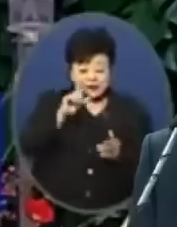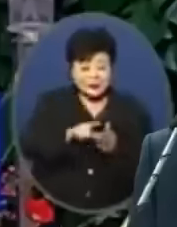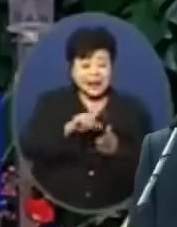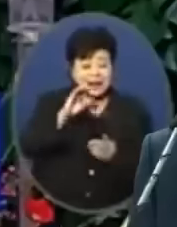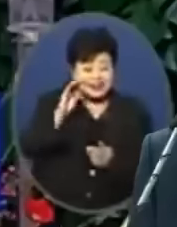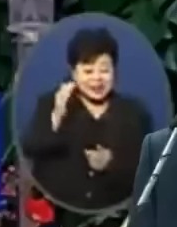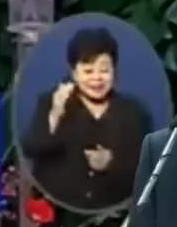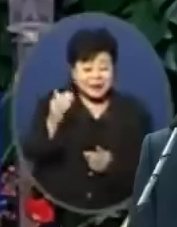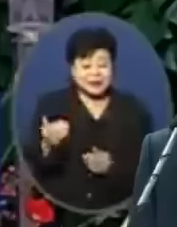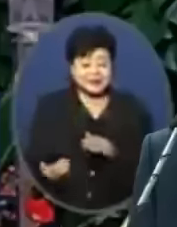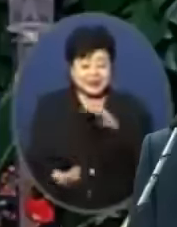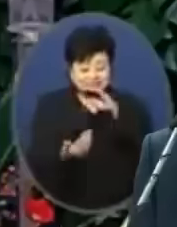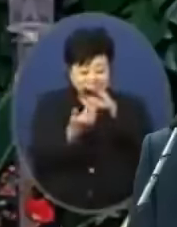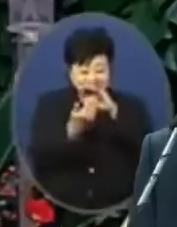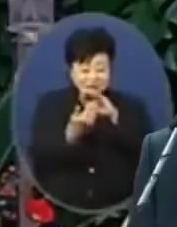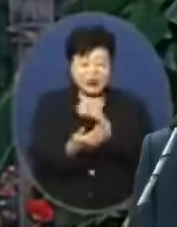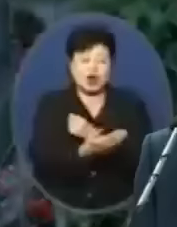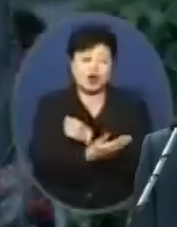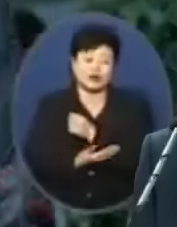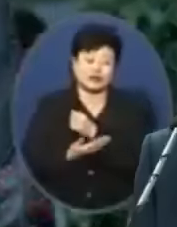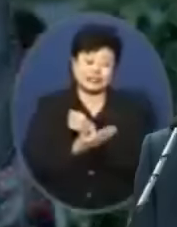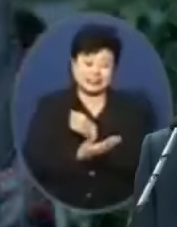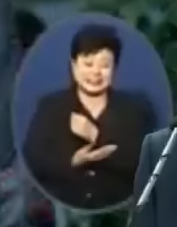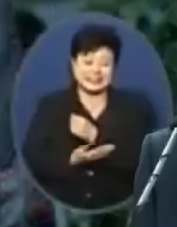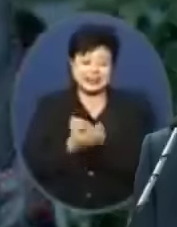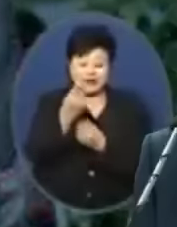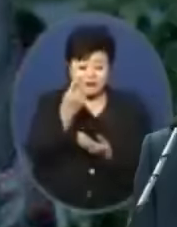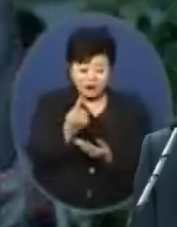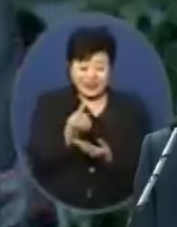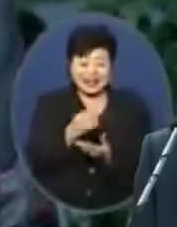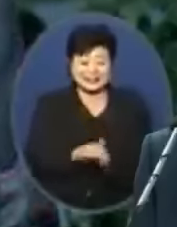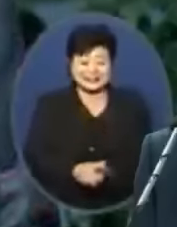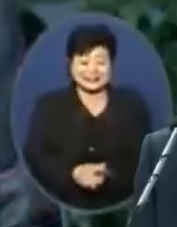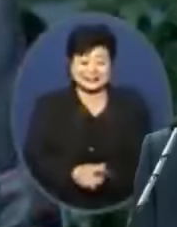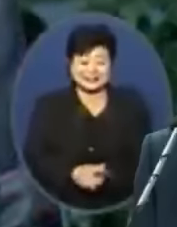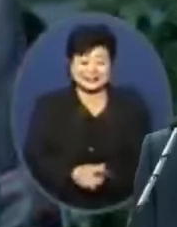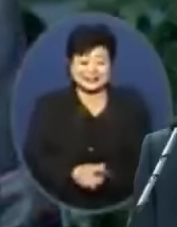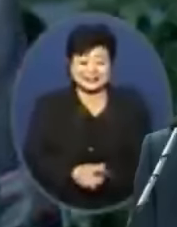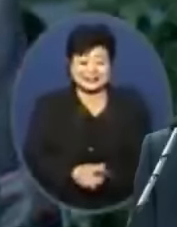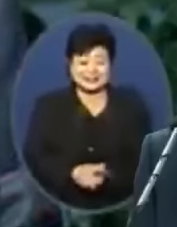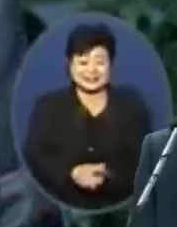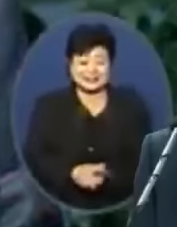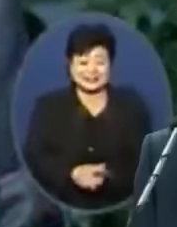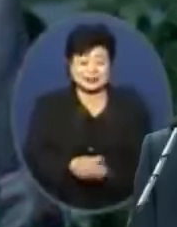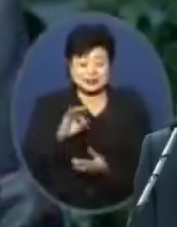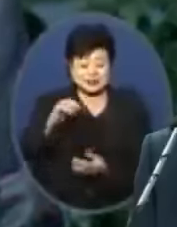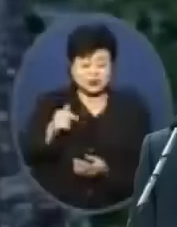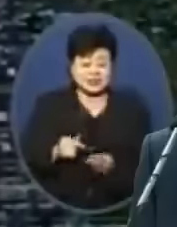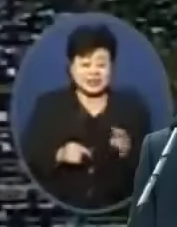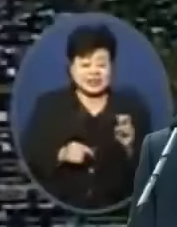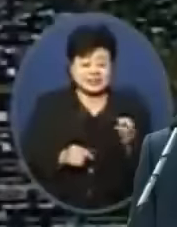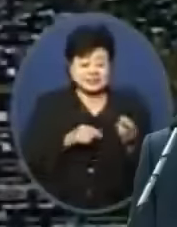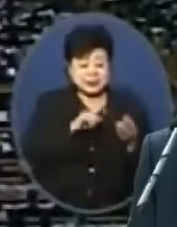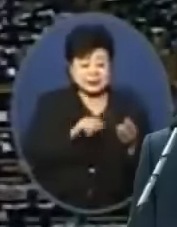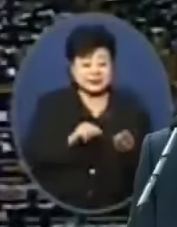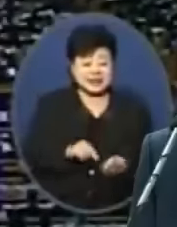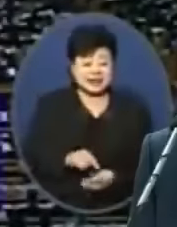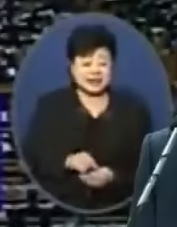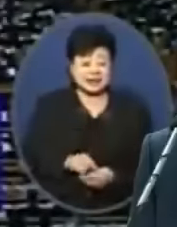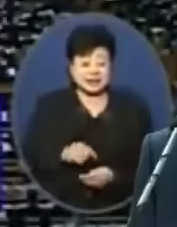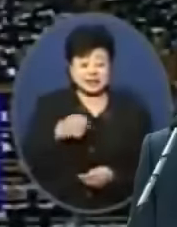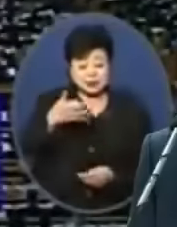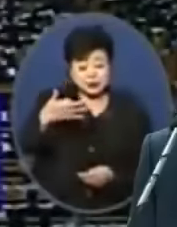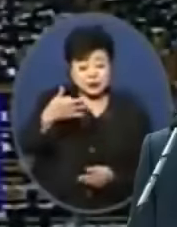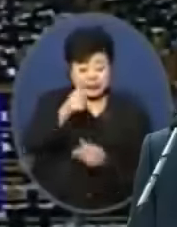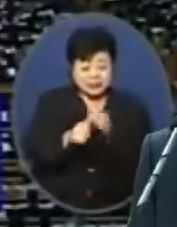겨둘이라. 포기 안 하면 겨둘 때가 다가오는 것입니다. 민수기 23장 19절에 하나님은